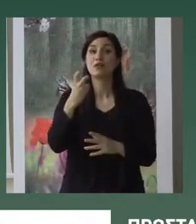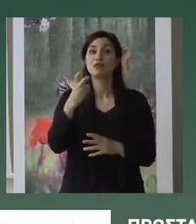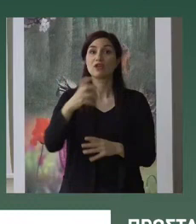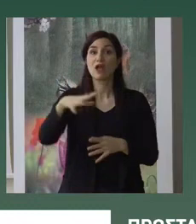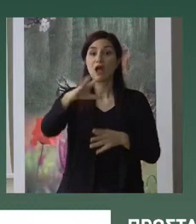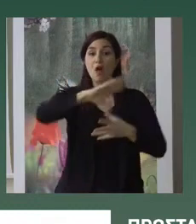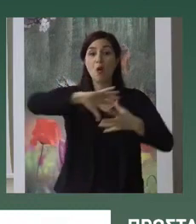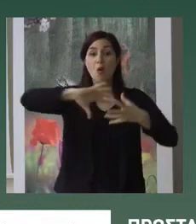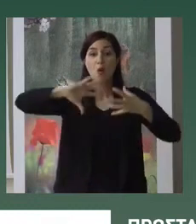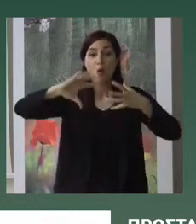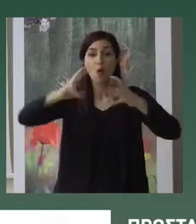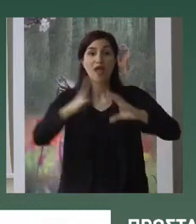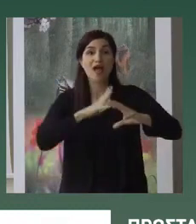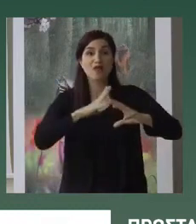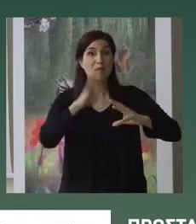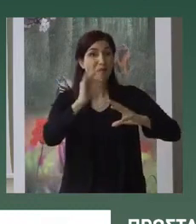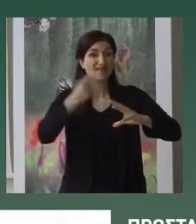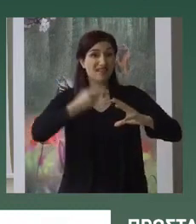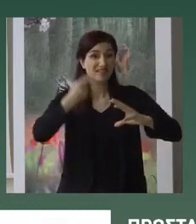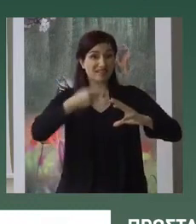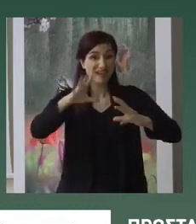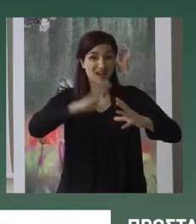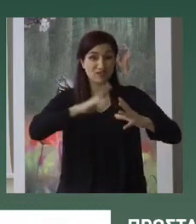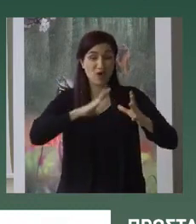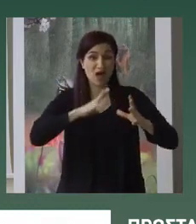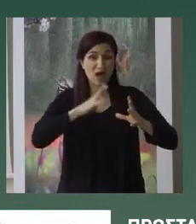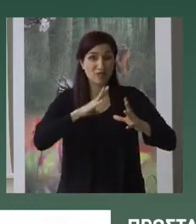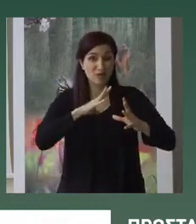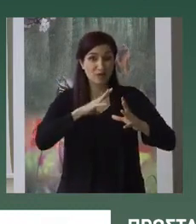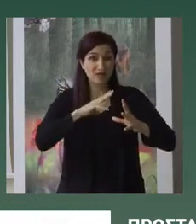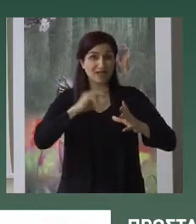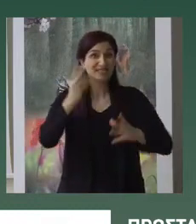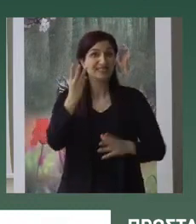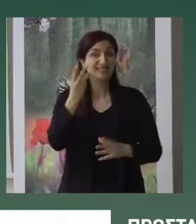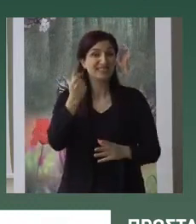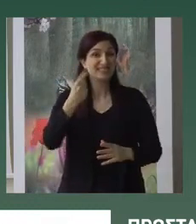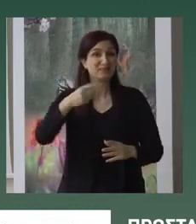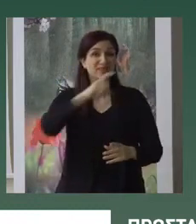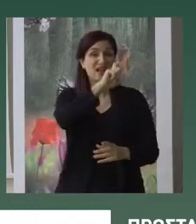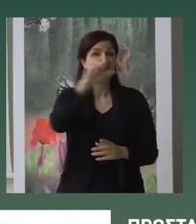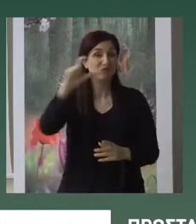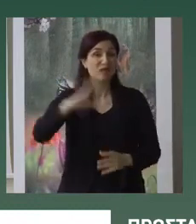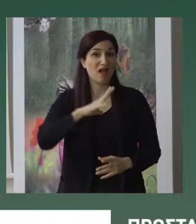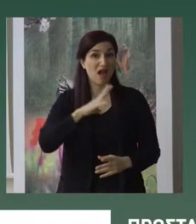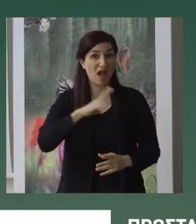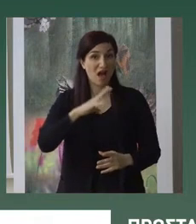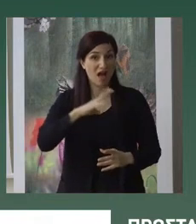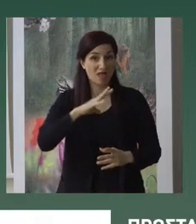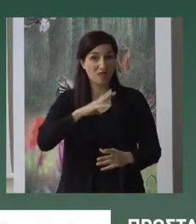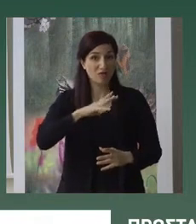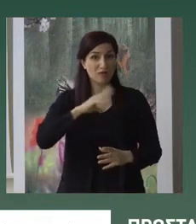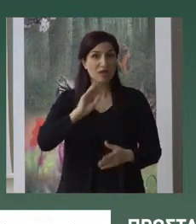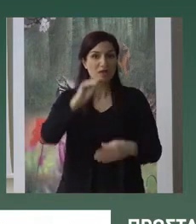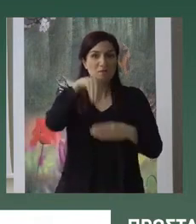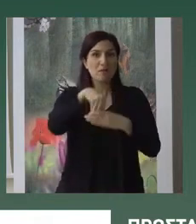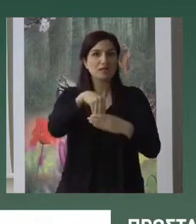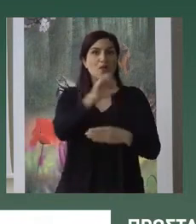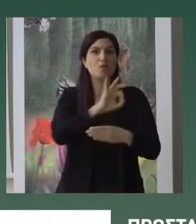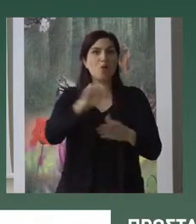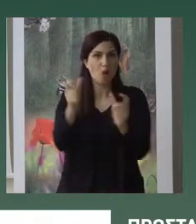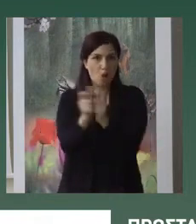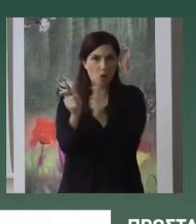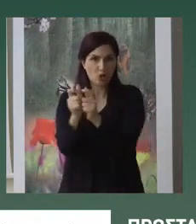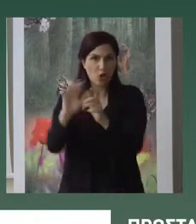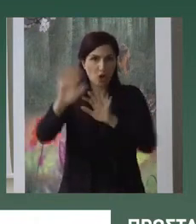του παγκόσμιου ζει σε πόλεις, 3,5 δισεκατομμύρια άνθρωποι. Η εκτίμηση το 2050 θα ζουν 7 δισεκατομμύρια άνθρωποι. Αυτό σημαίνει